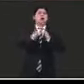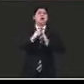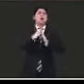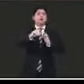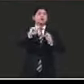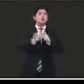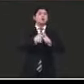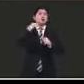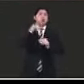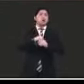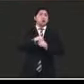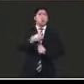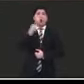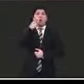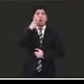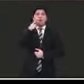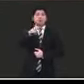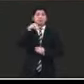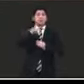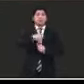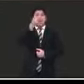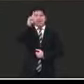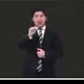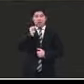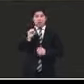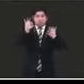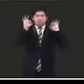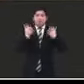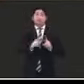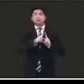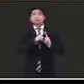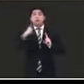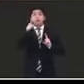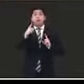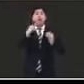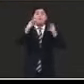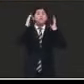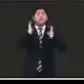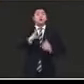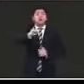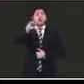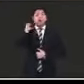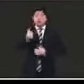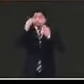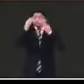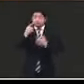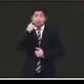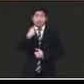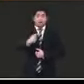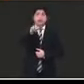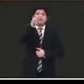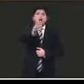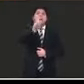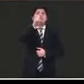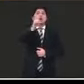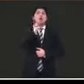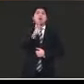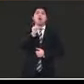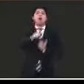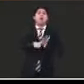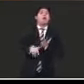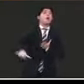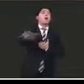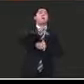projeleri hükümetlerimizin ilk gününden itibaren en çok Önem verdiğimiz ve 81 ilimizin